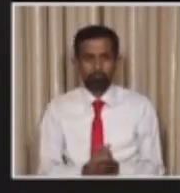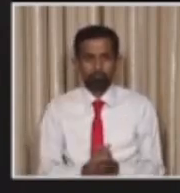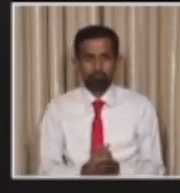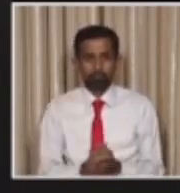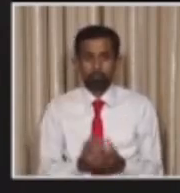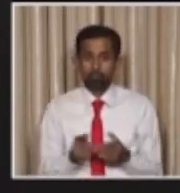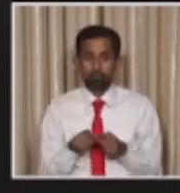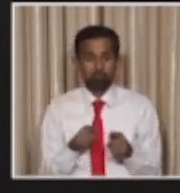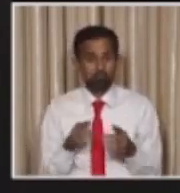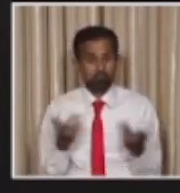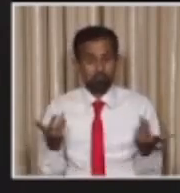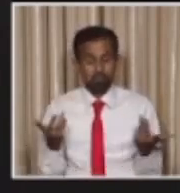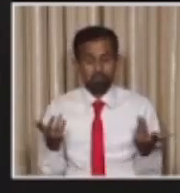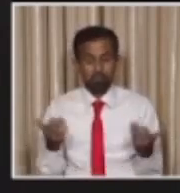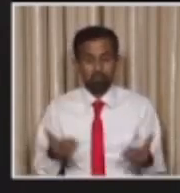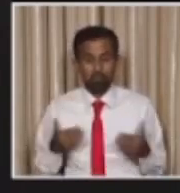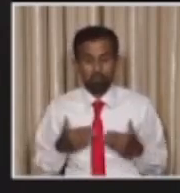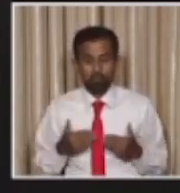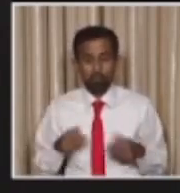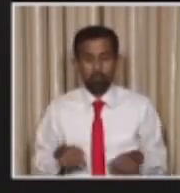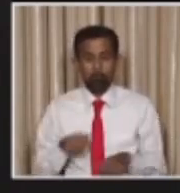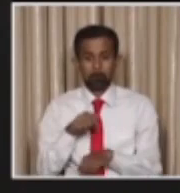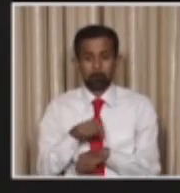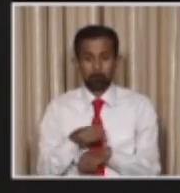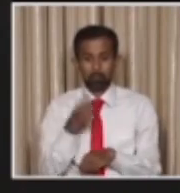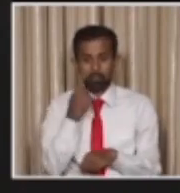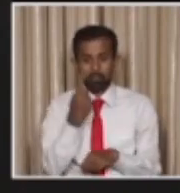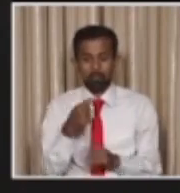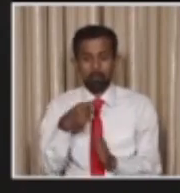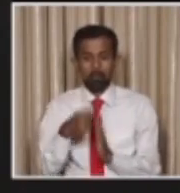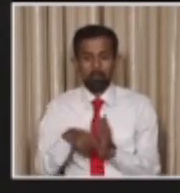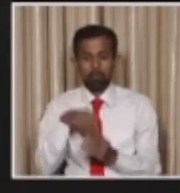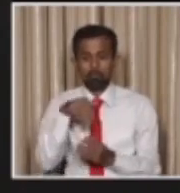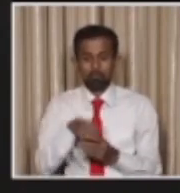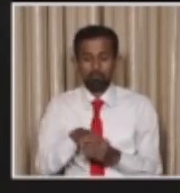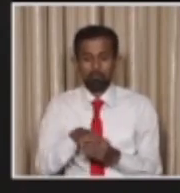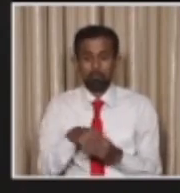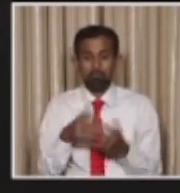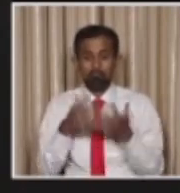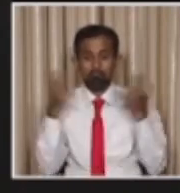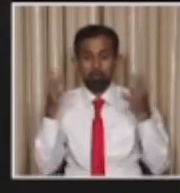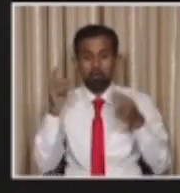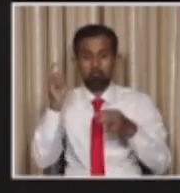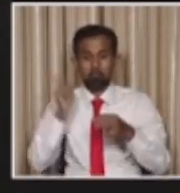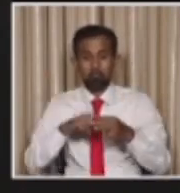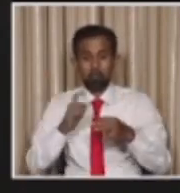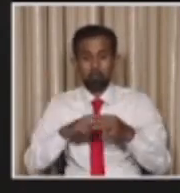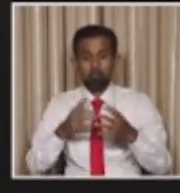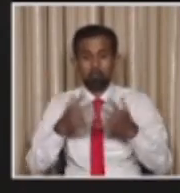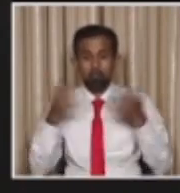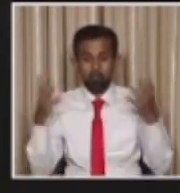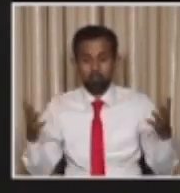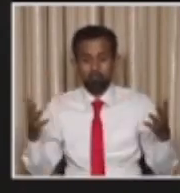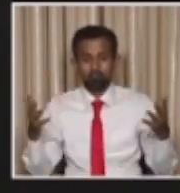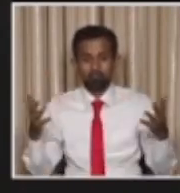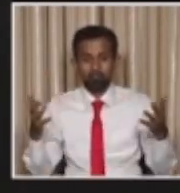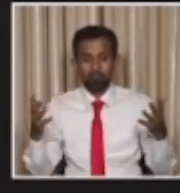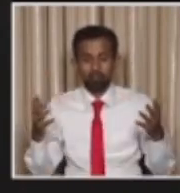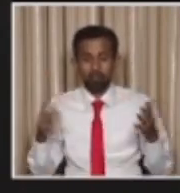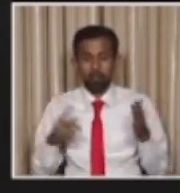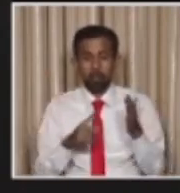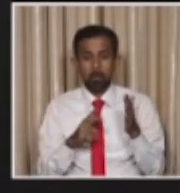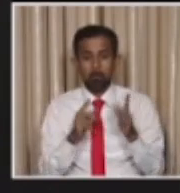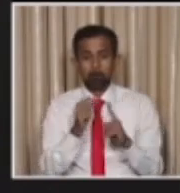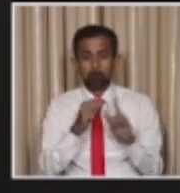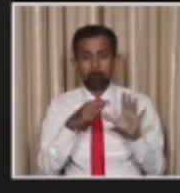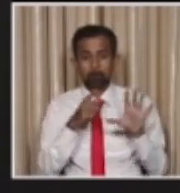නැතුව දැන් අද අපි මේ වෙනකොට අපි දකිනවා රට තුල විශාල ප්‍රශ්නයක් මතුවලා තියෙනවා මේ pay tax